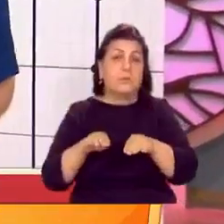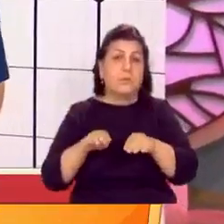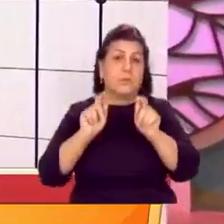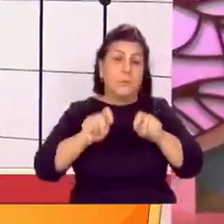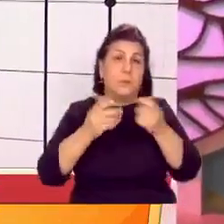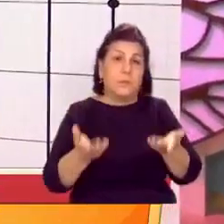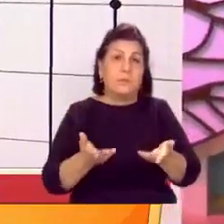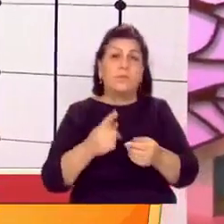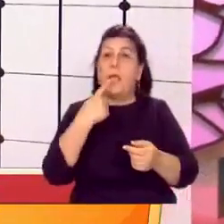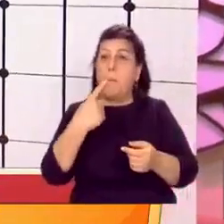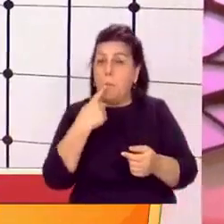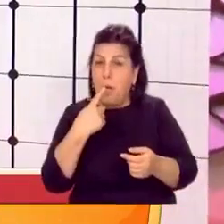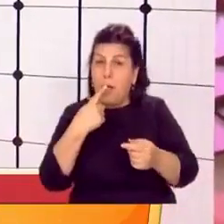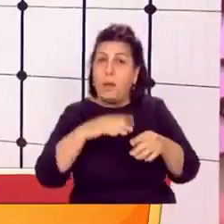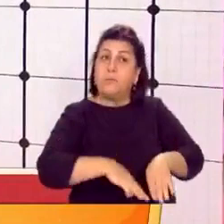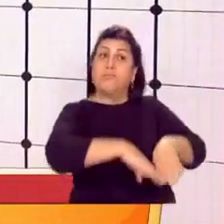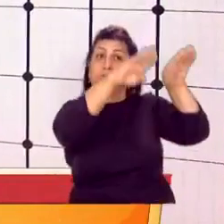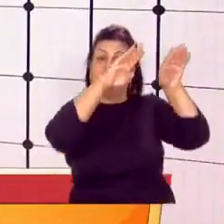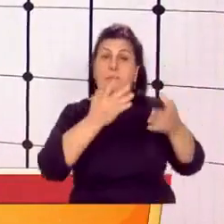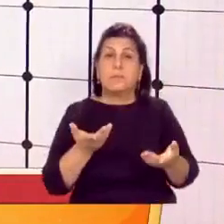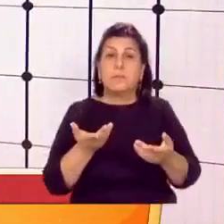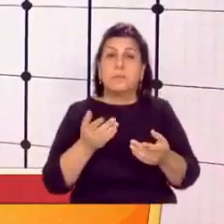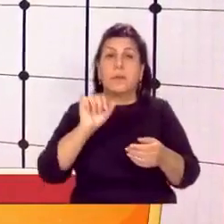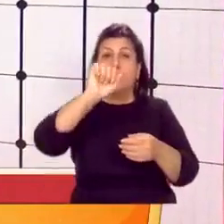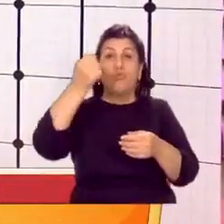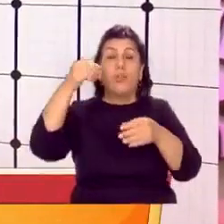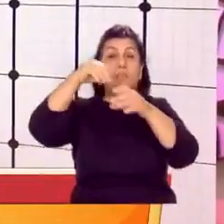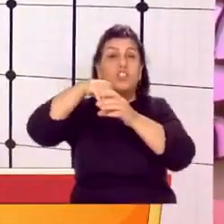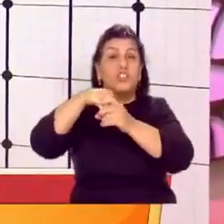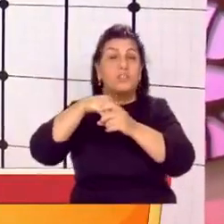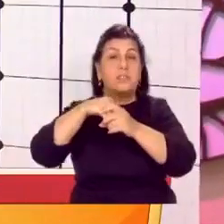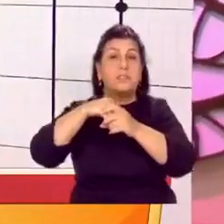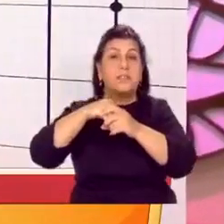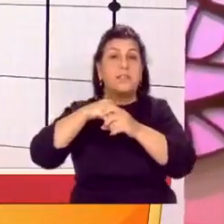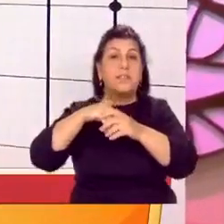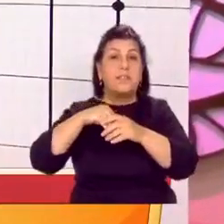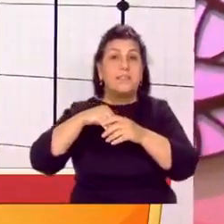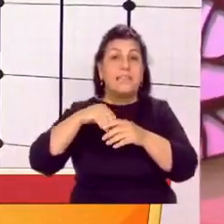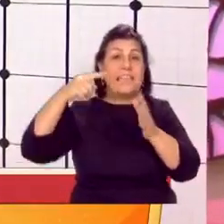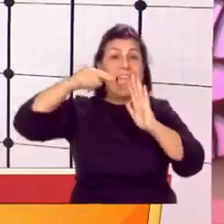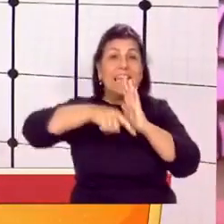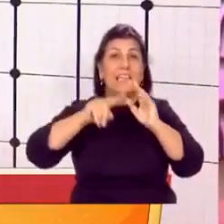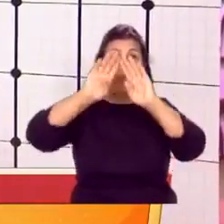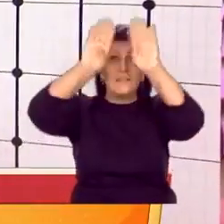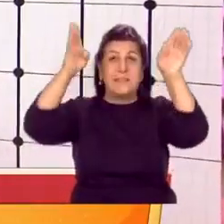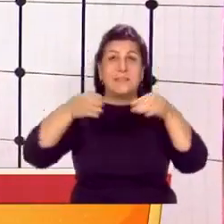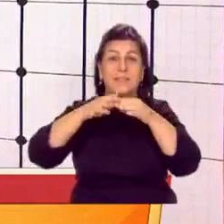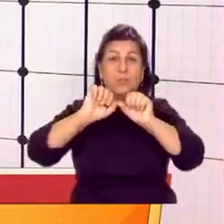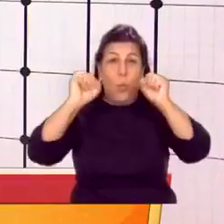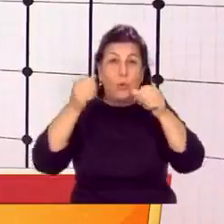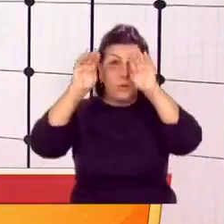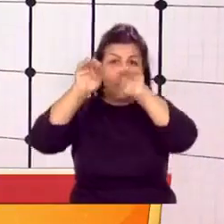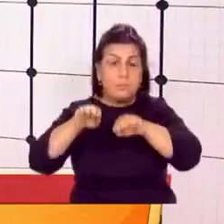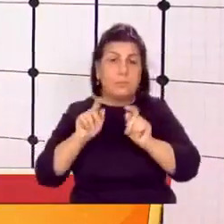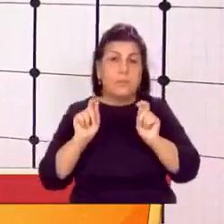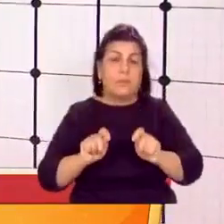demek değil ki evimizin Makarna ile toplayın ama eviniz işte buz olduğunuzu derin dondurucudan yararlanabilirsiniz değil mi Ondan sonra